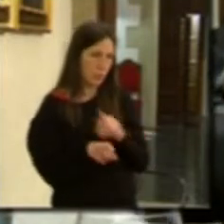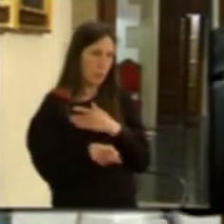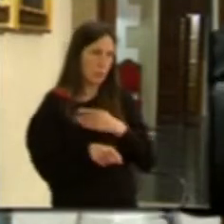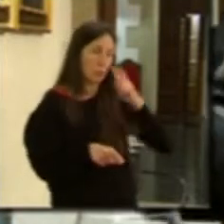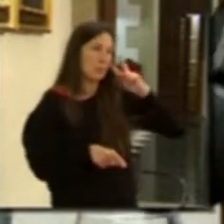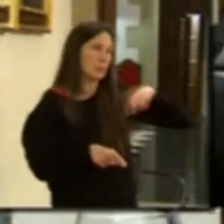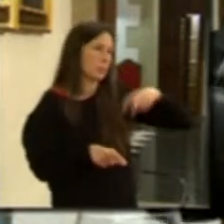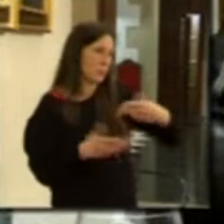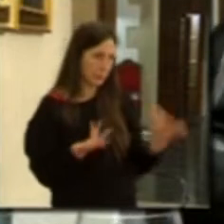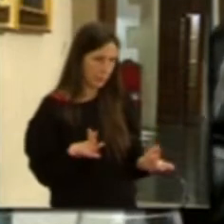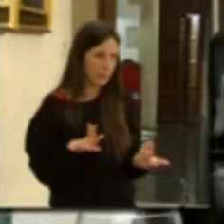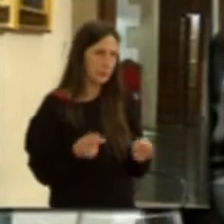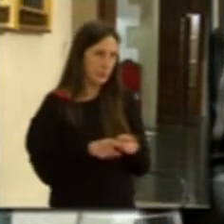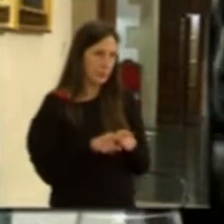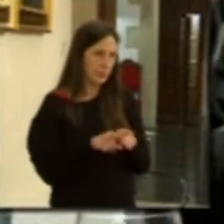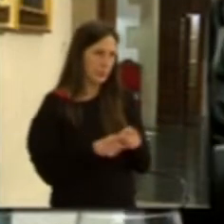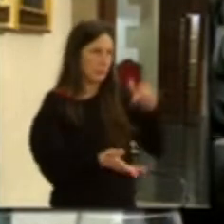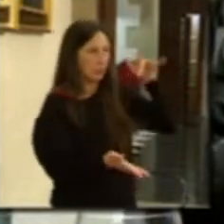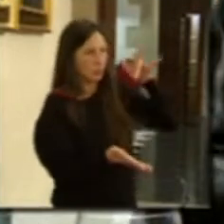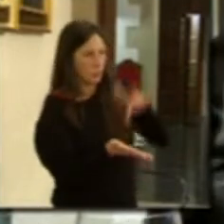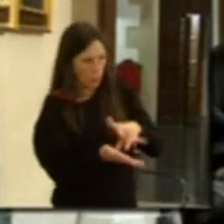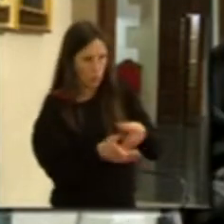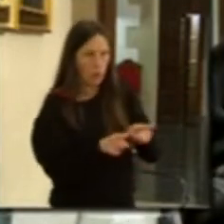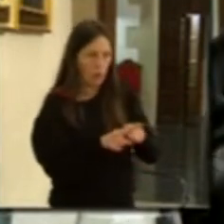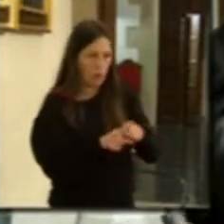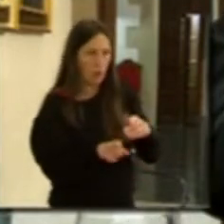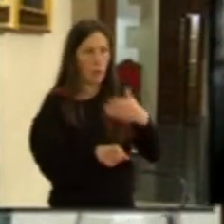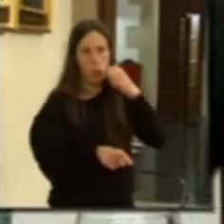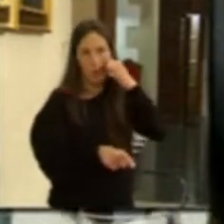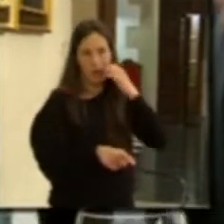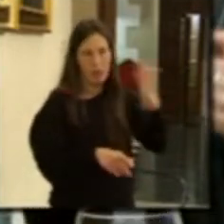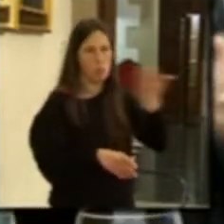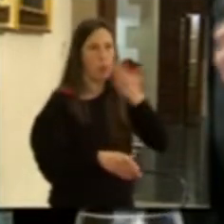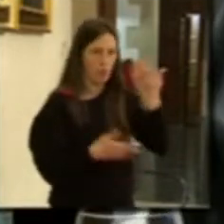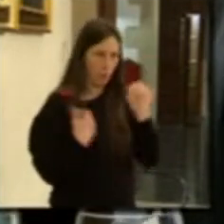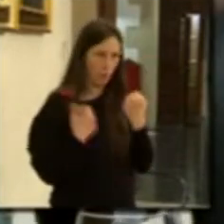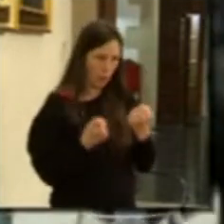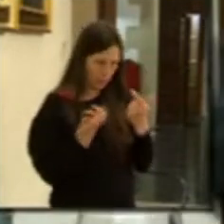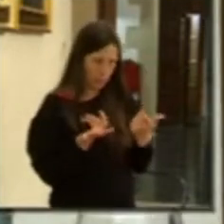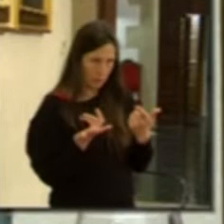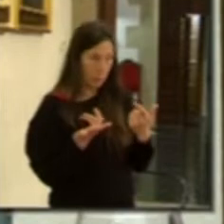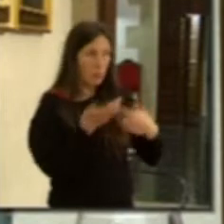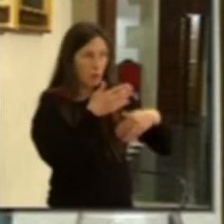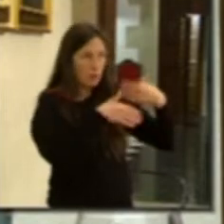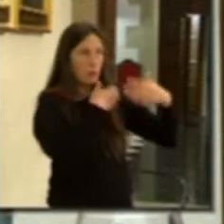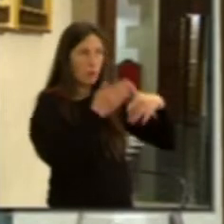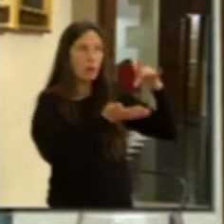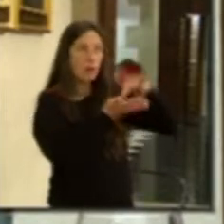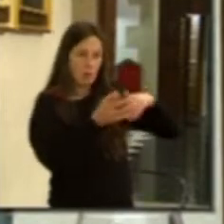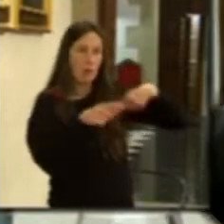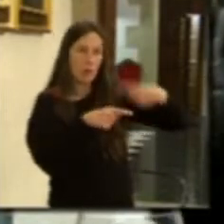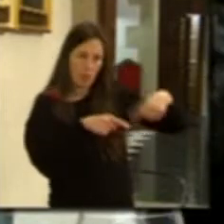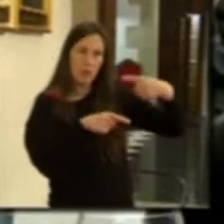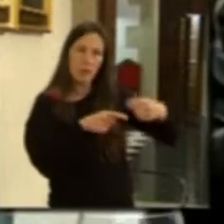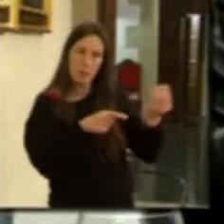potser és un dels aconteixements de la humanitat més durs que s'ha viscut mai. Però fins a la realitat en tenim alguna altra més de pandèmia que se'ns va costant,